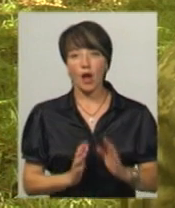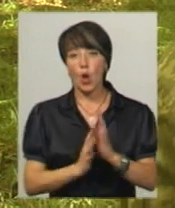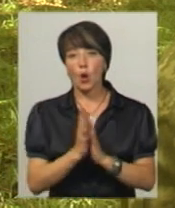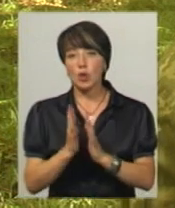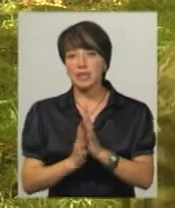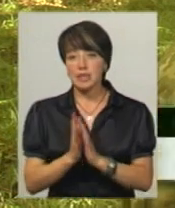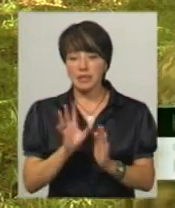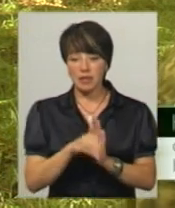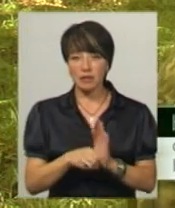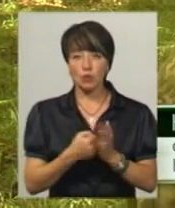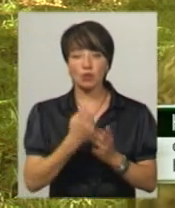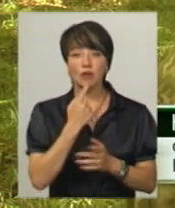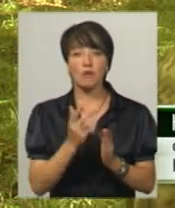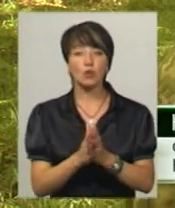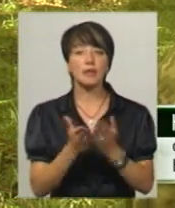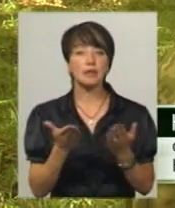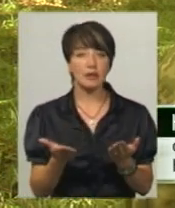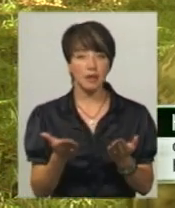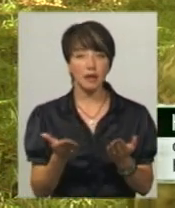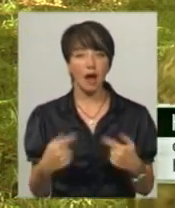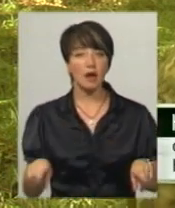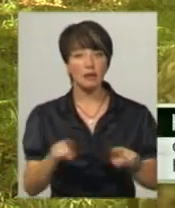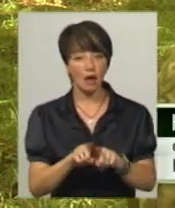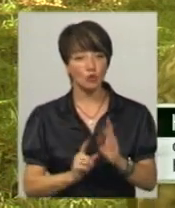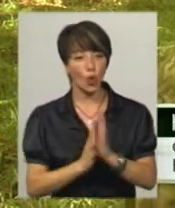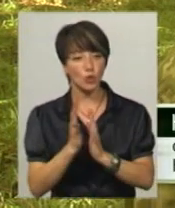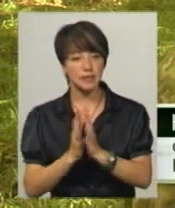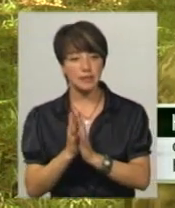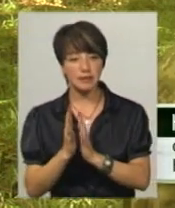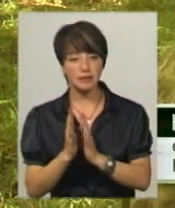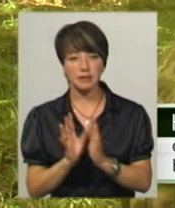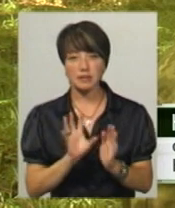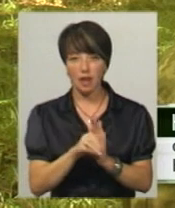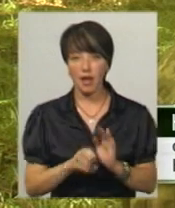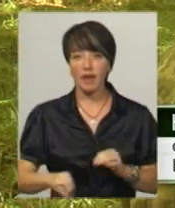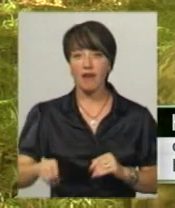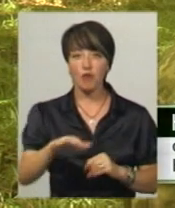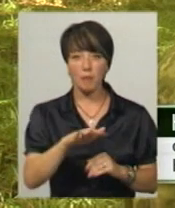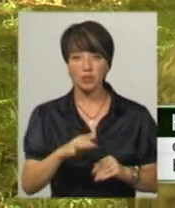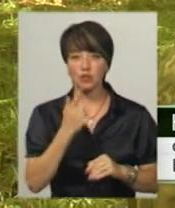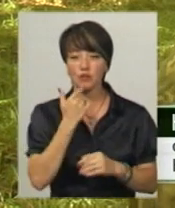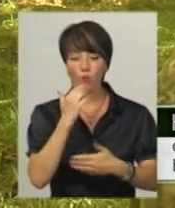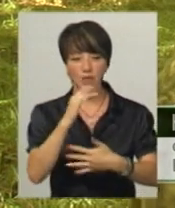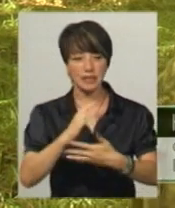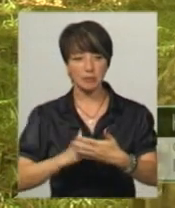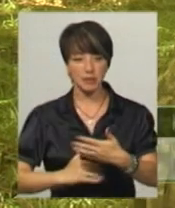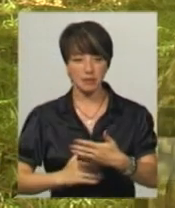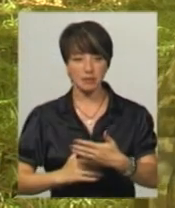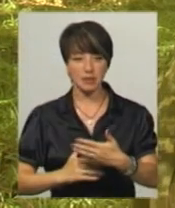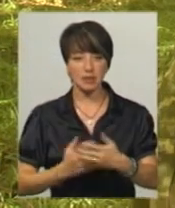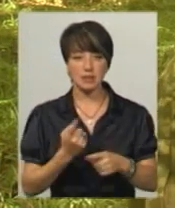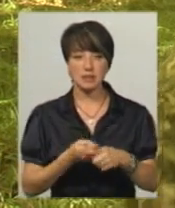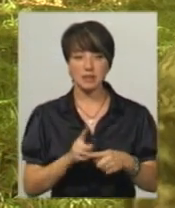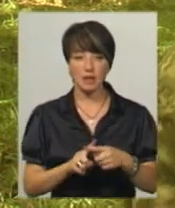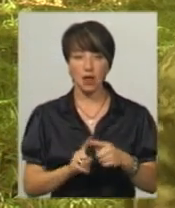занесені до Червоної книги, а також рослини, які занесені до європейських червоних списків,